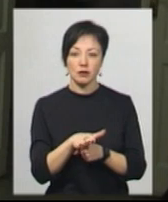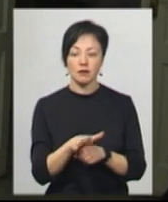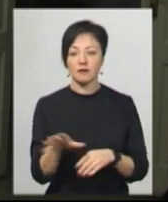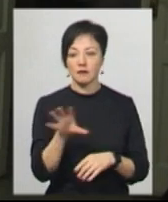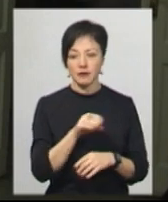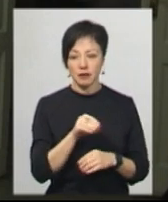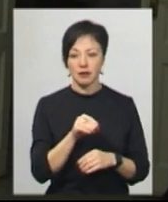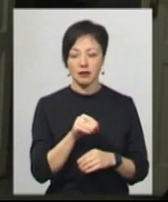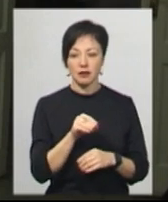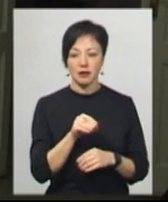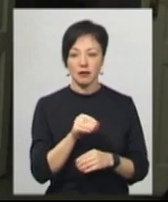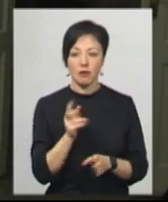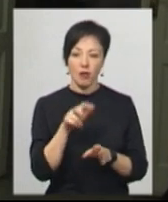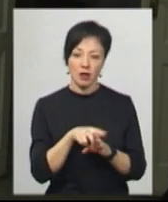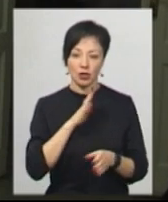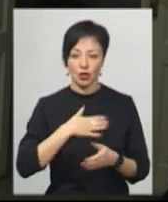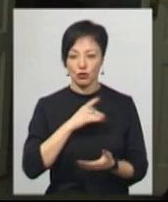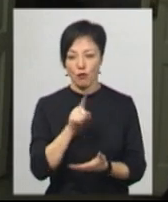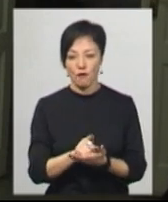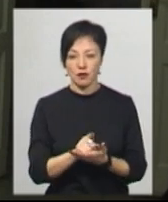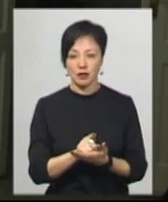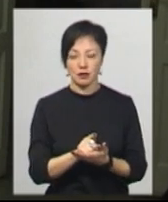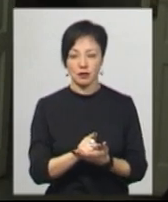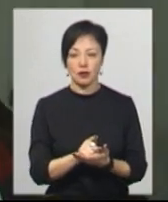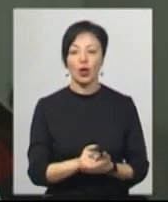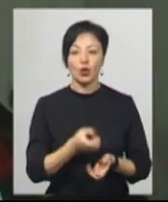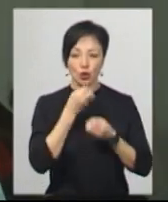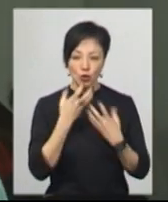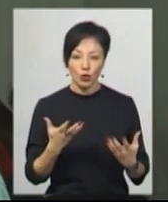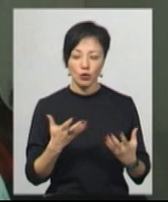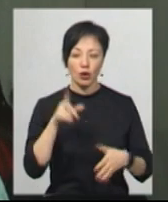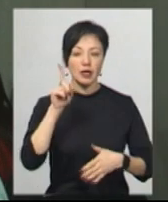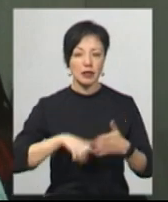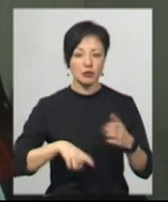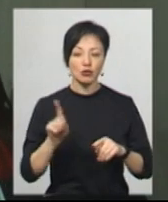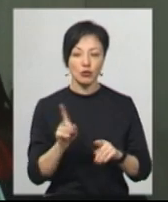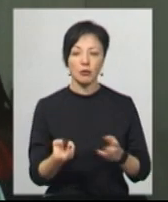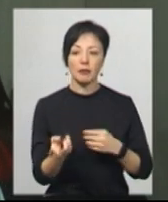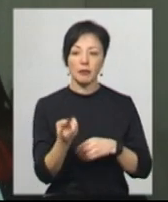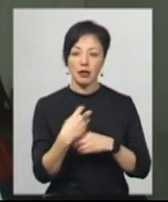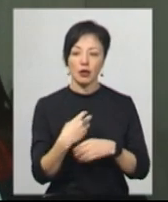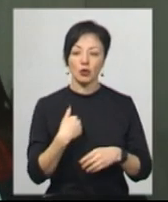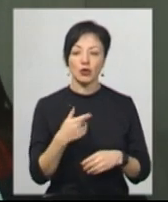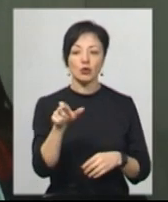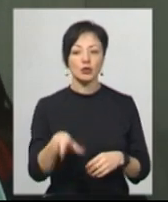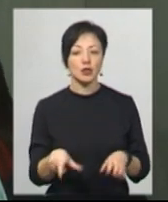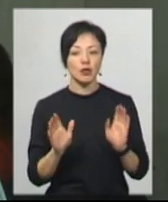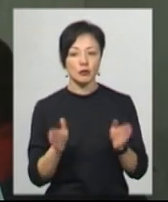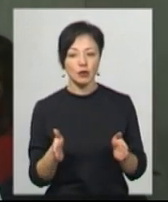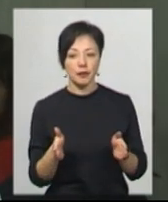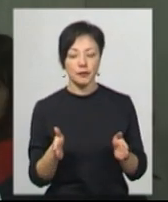виконуємо всі покладені на нас обов'язки достойно. Надіємося, що прийде до нас людина, яка буде